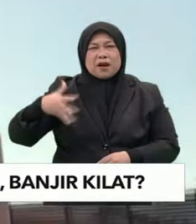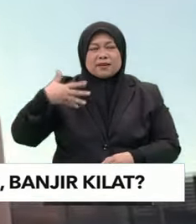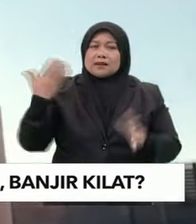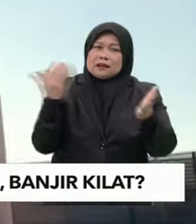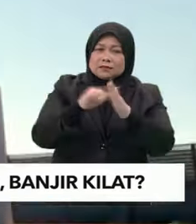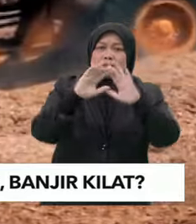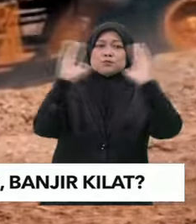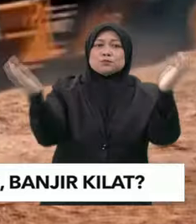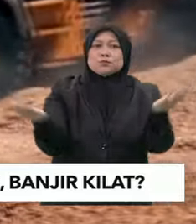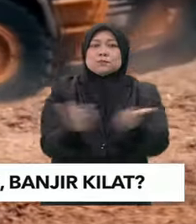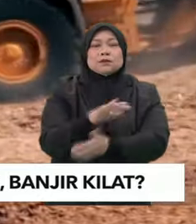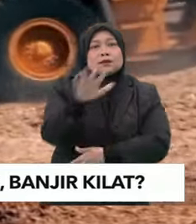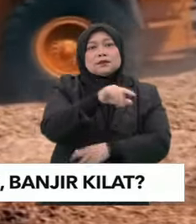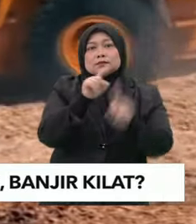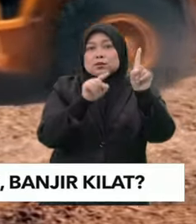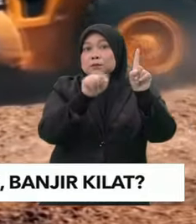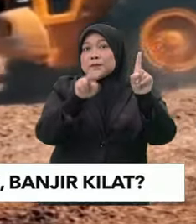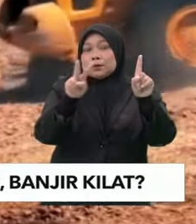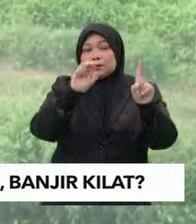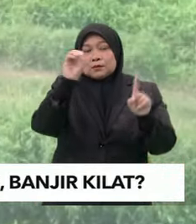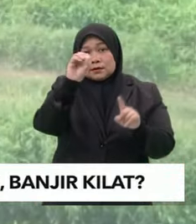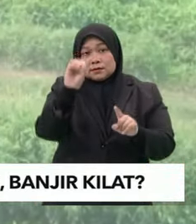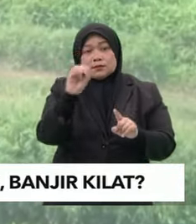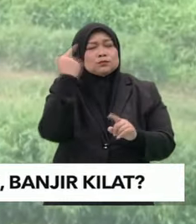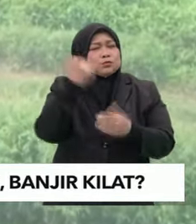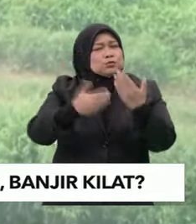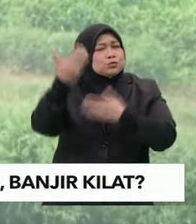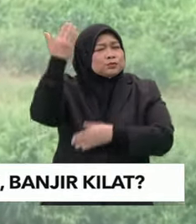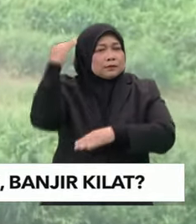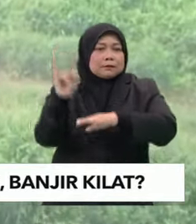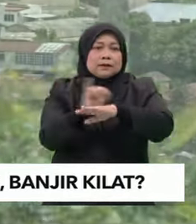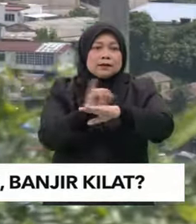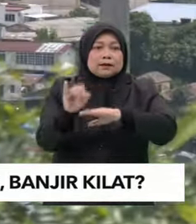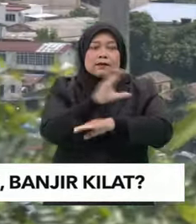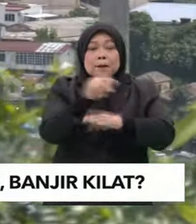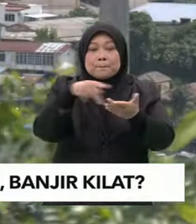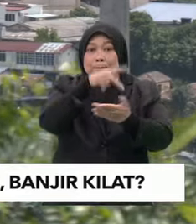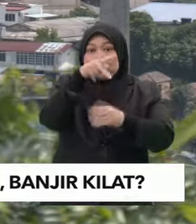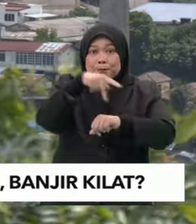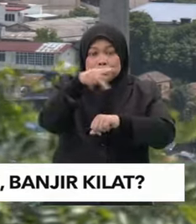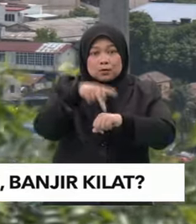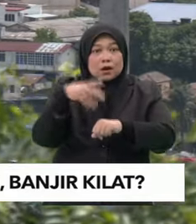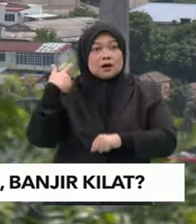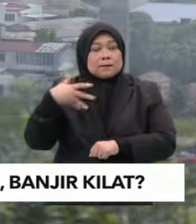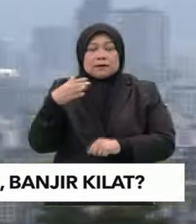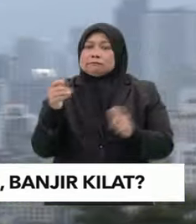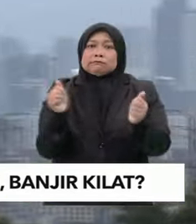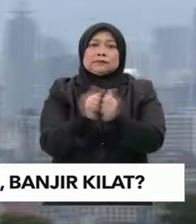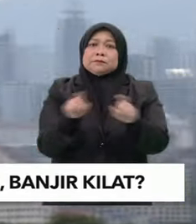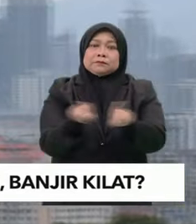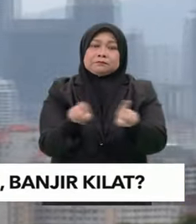ini kira-kira 1.2 darjah Celsius sejak zaman pra-industri, dan Pulau Haba antara kesan